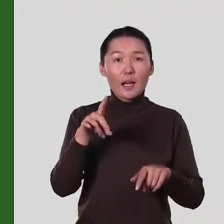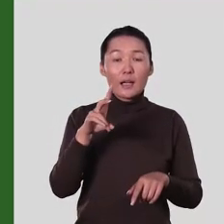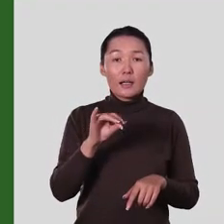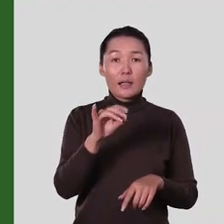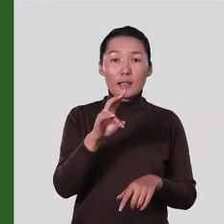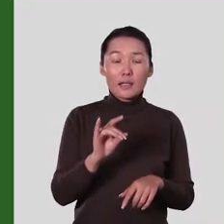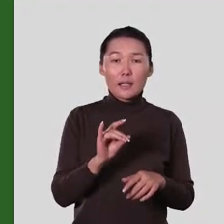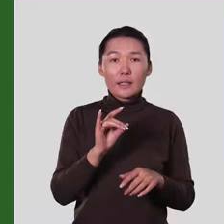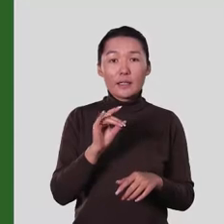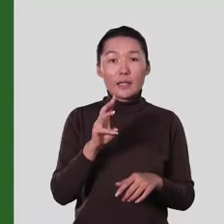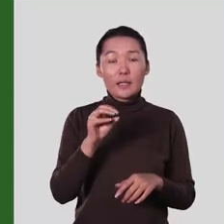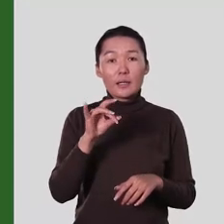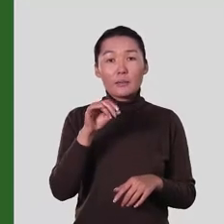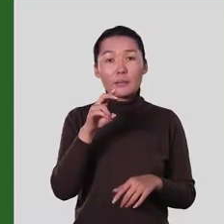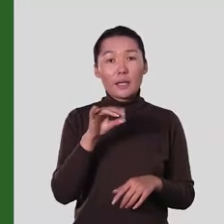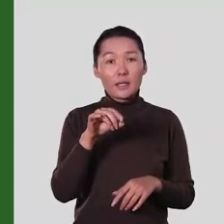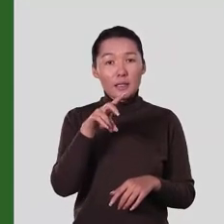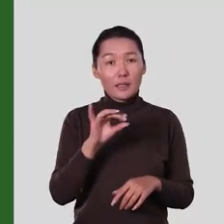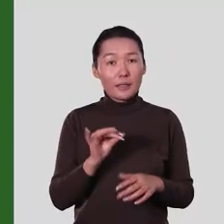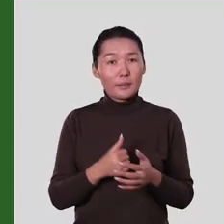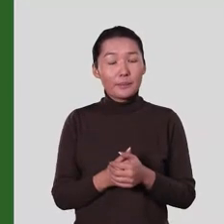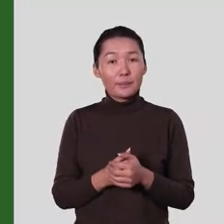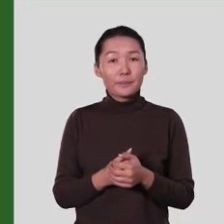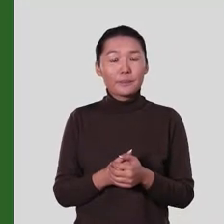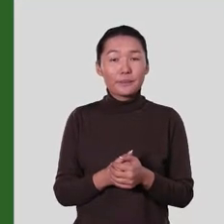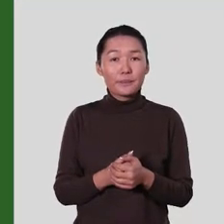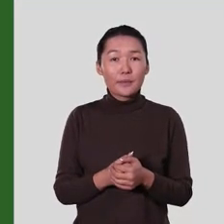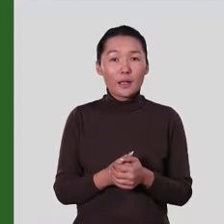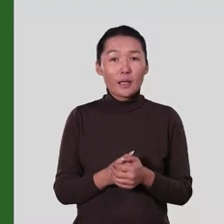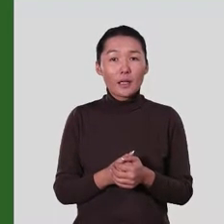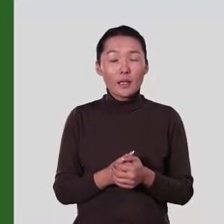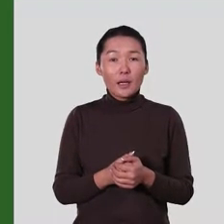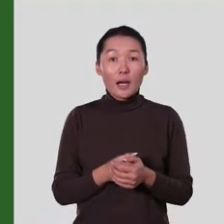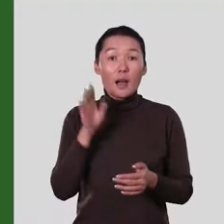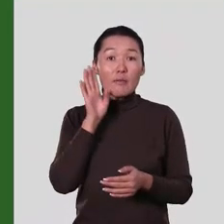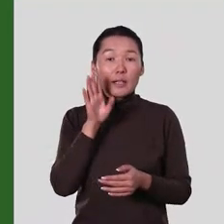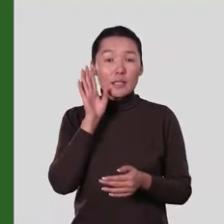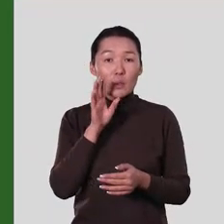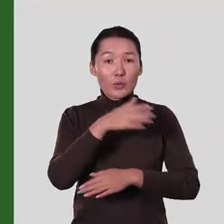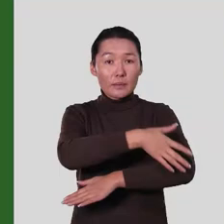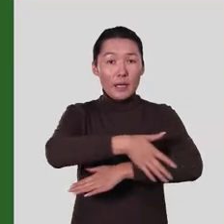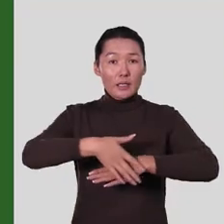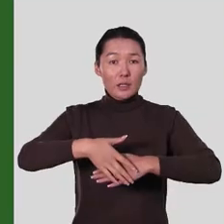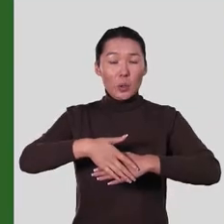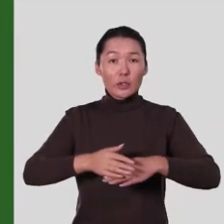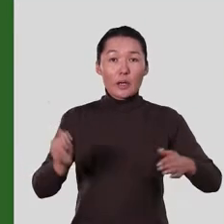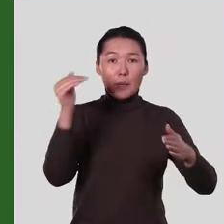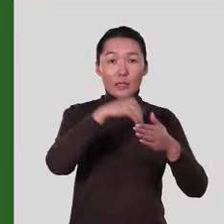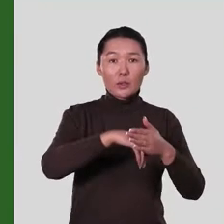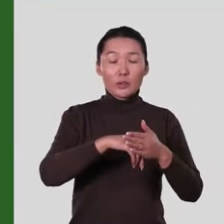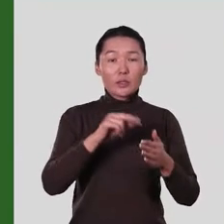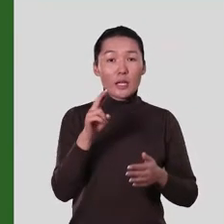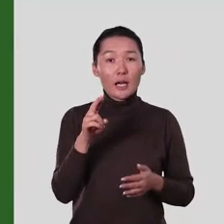мергели, глинисто-мергелистые породы. К водоносным горизонтам относятся